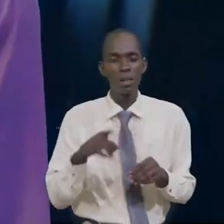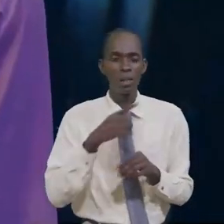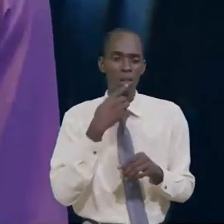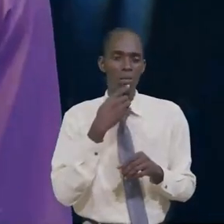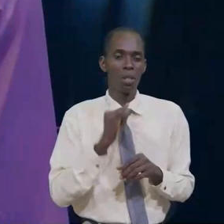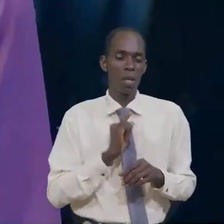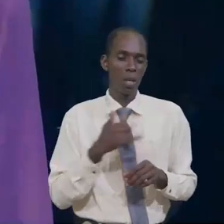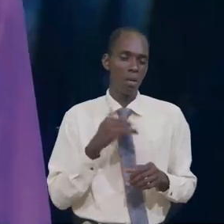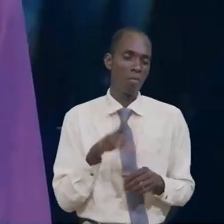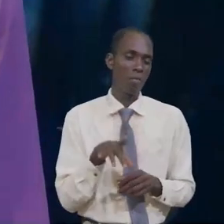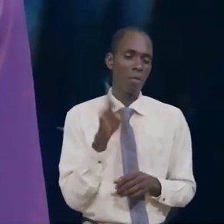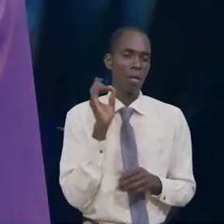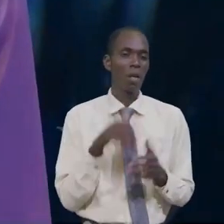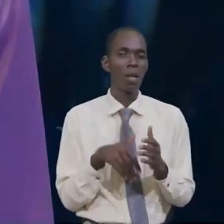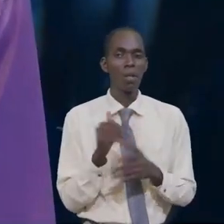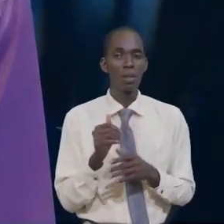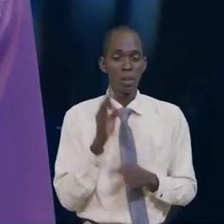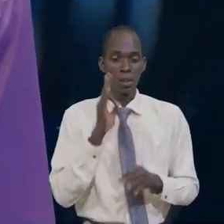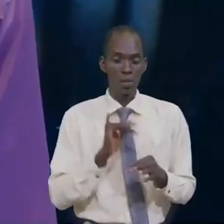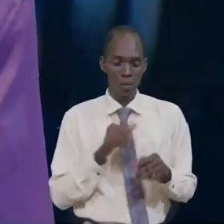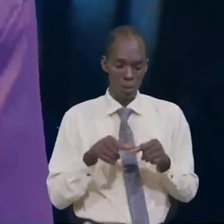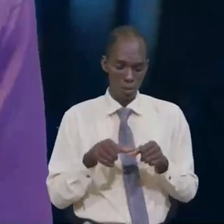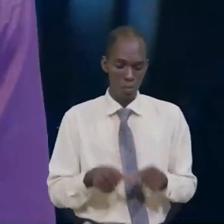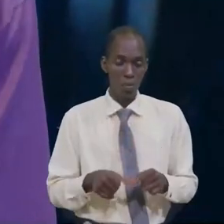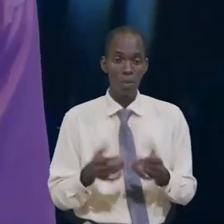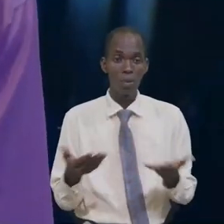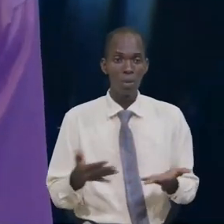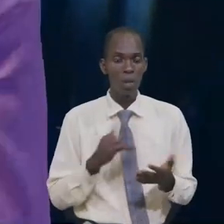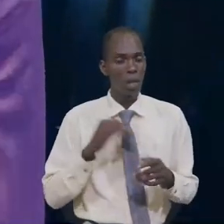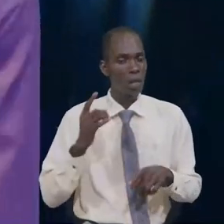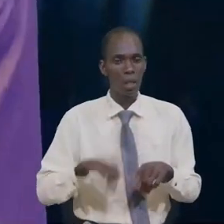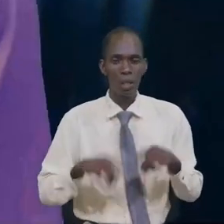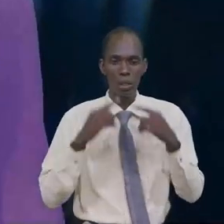dans ce lieu là on peut pas réussir alors